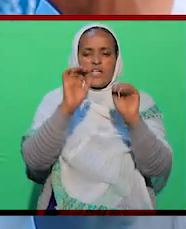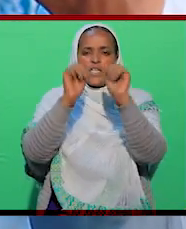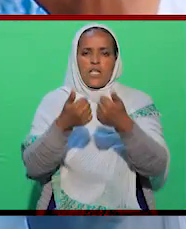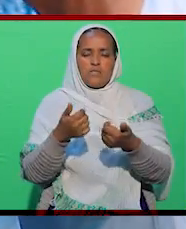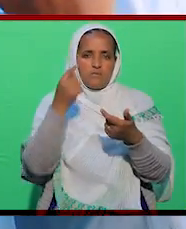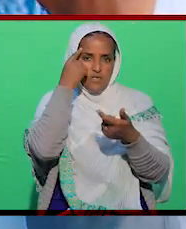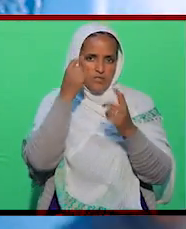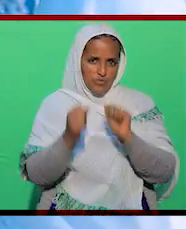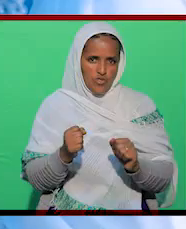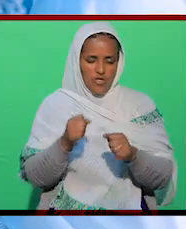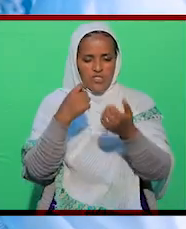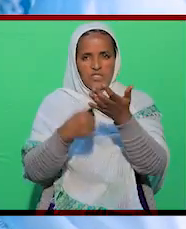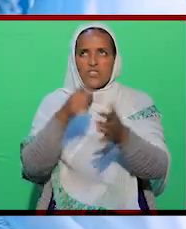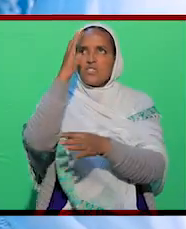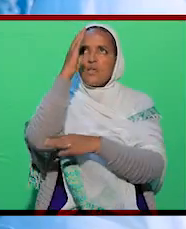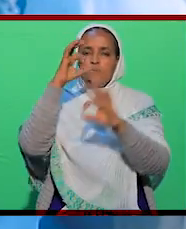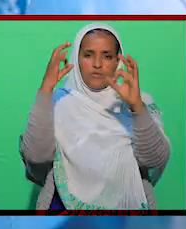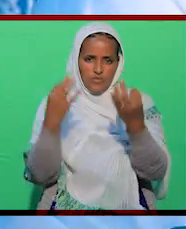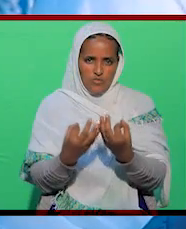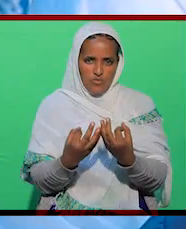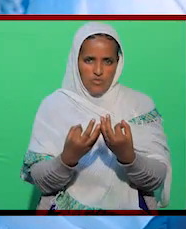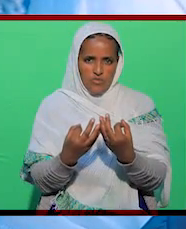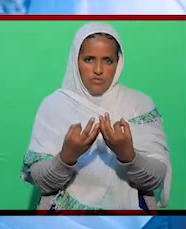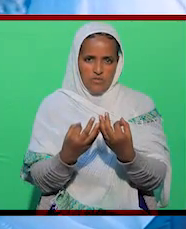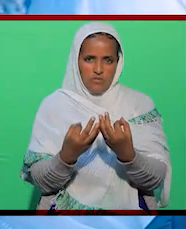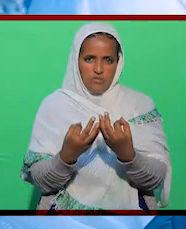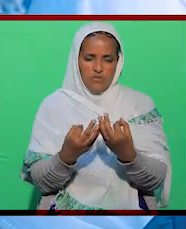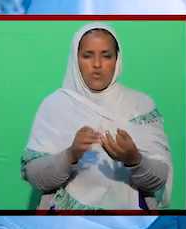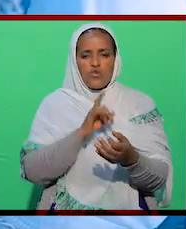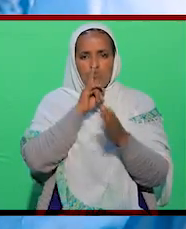ይሄ እንዴት ሊታሰብ ይችላል? ስለዚህ እግዚአብሔር ቤተሰቦች